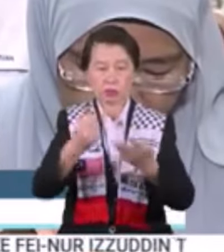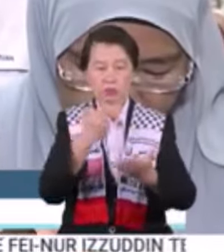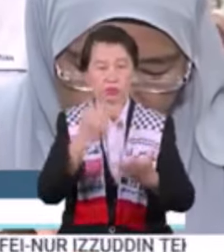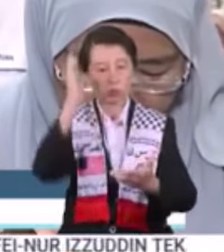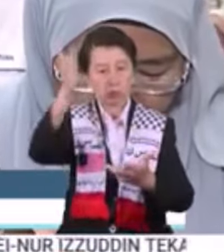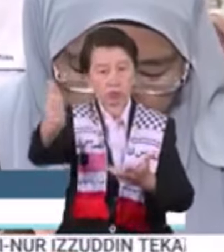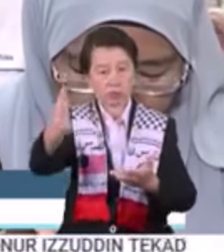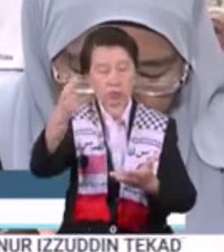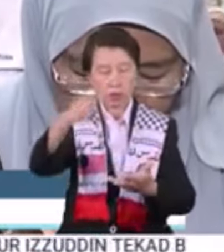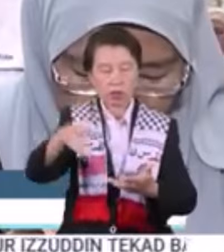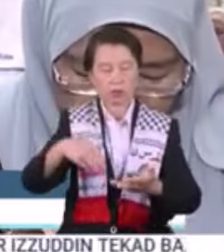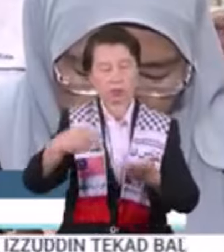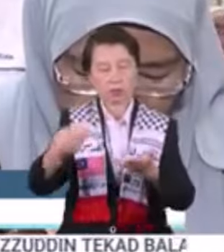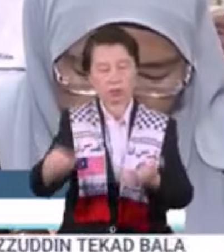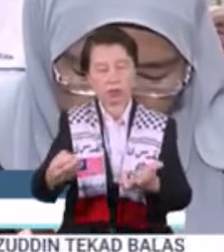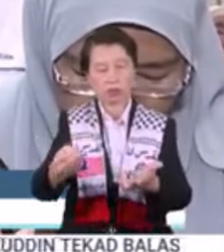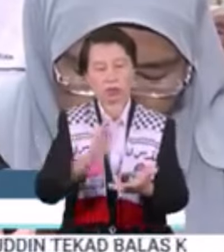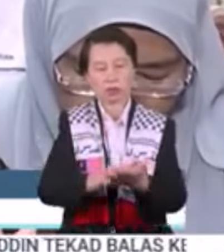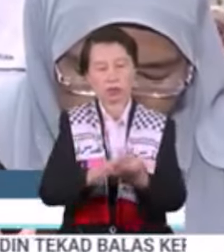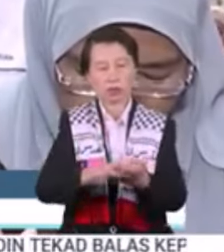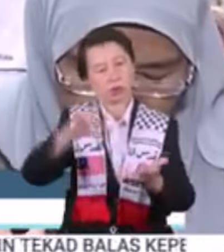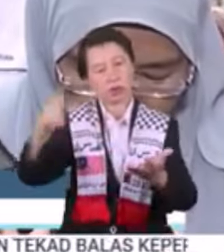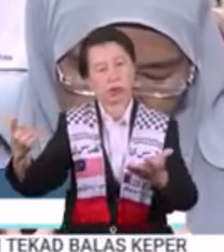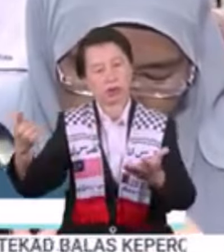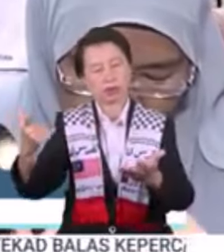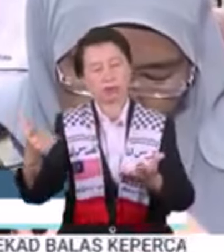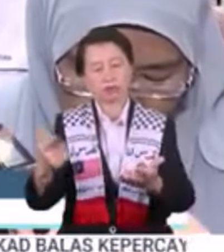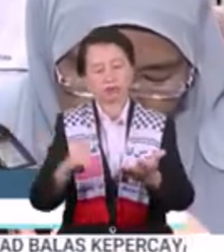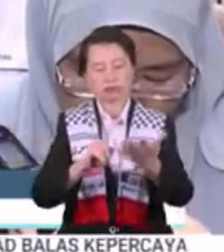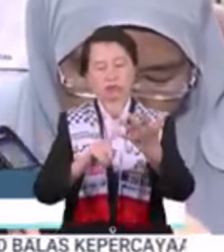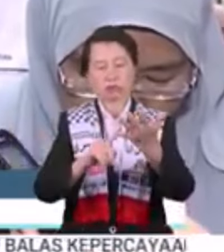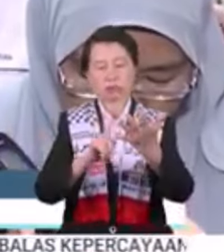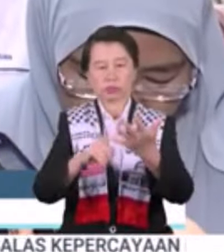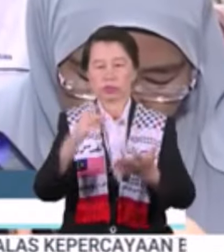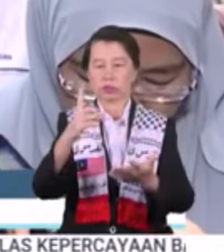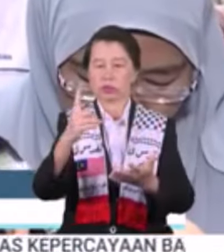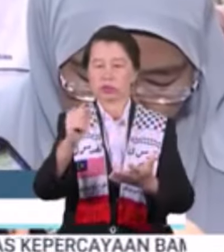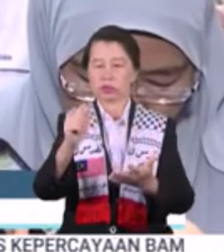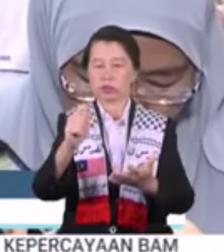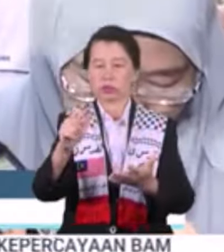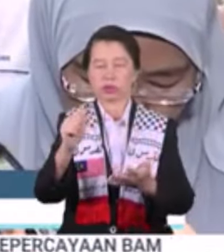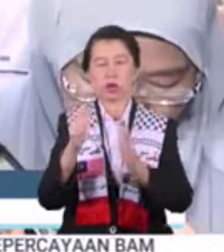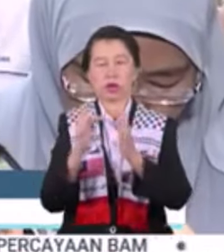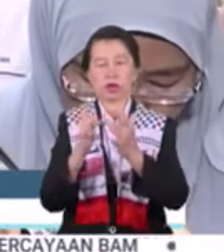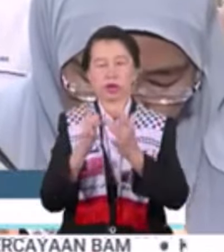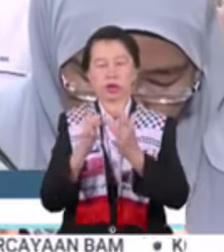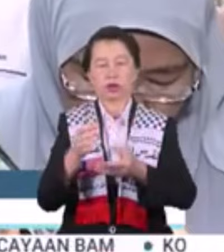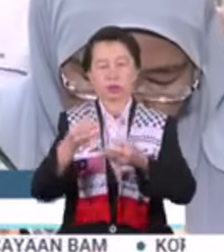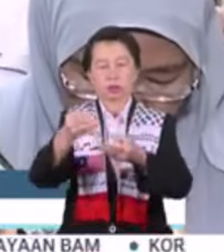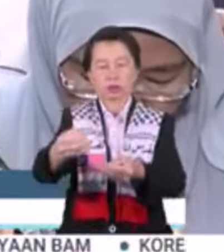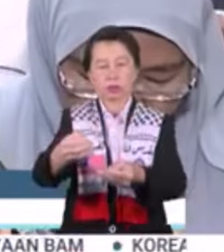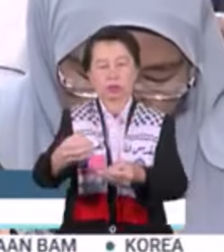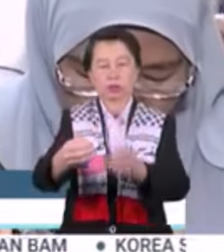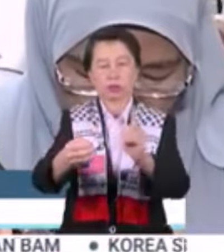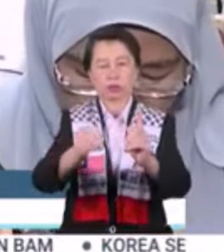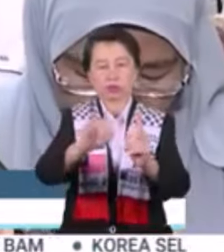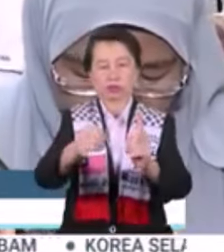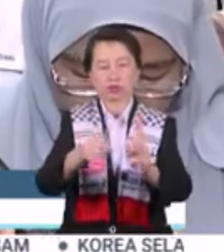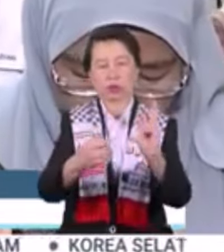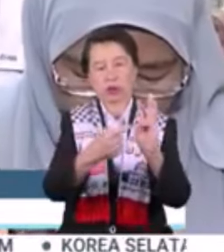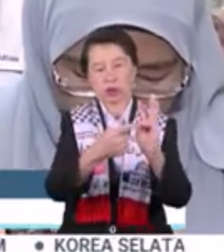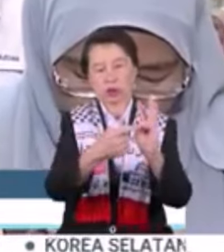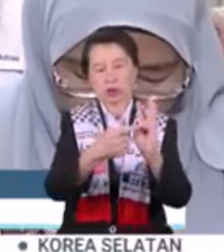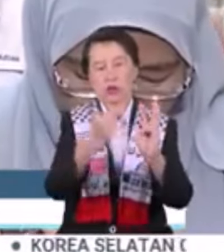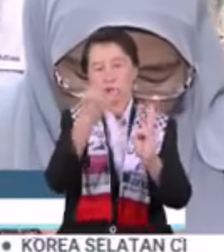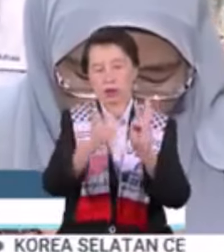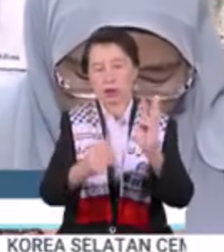depan kita agihkan kepada sekolah yang lain. Kemudian yang kelima, data internet, kita peruntukkan 1 juta. Dan yang akhir sekali,